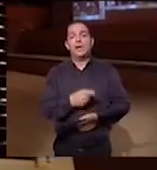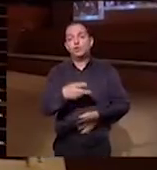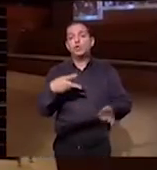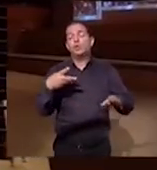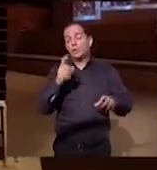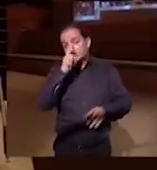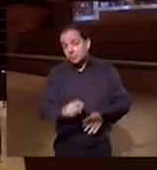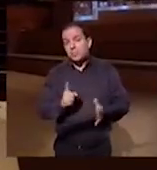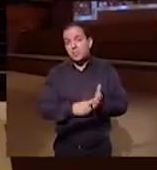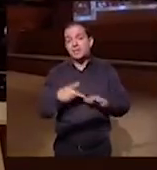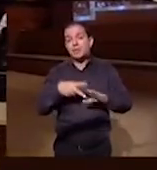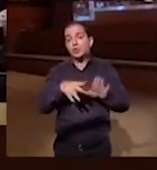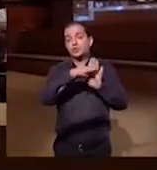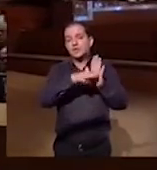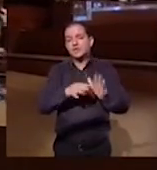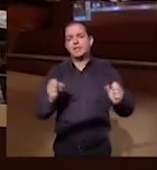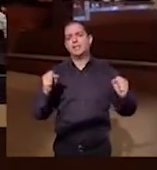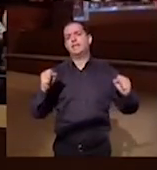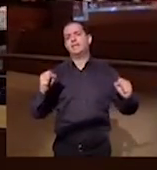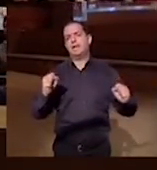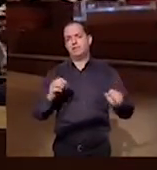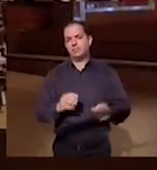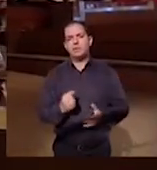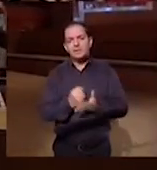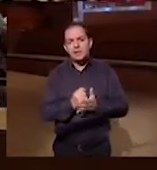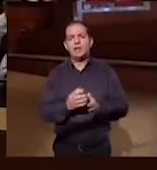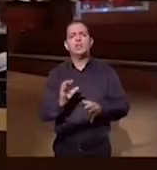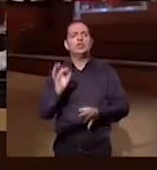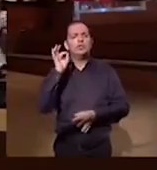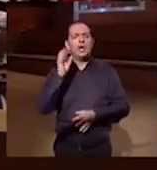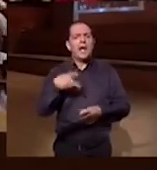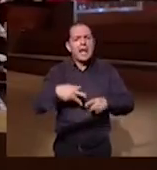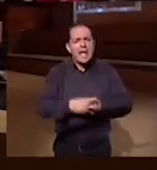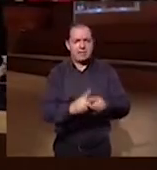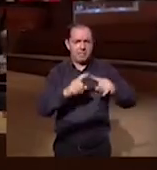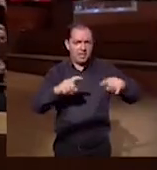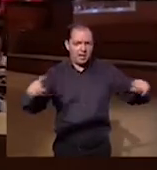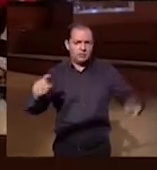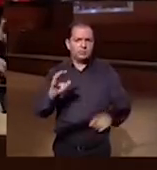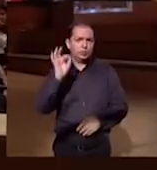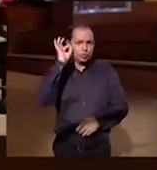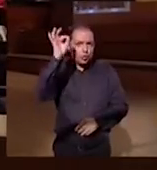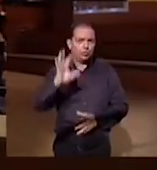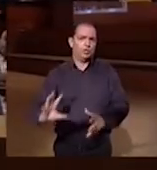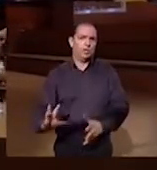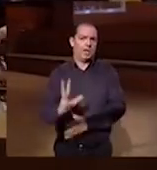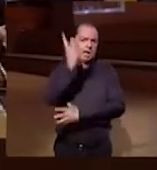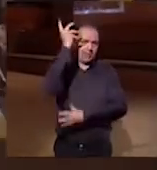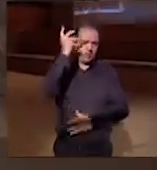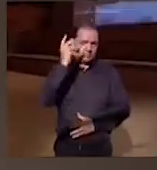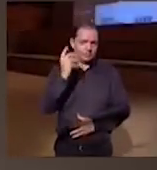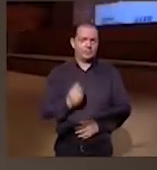τραπεζικό σύστημα και μία δέσμη στοχευμένων αναπτυξιακών εργαλείων. Η διενέργεια